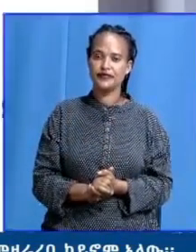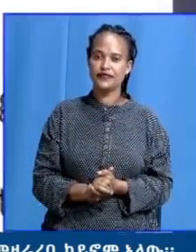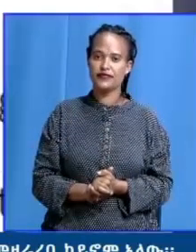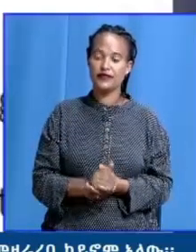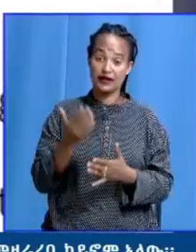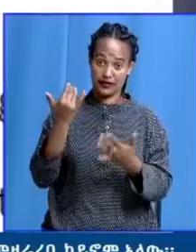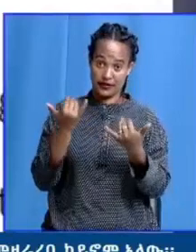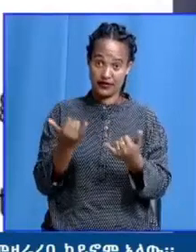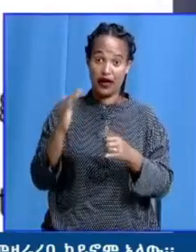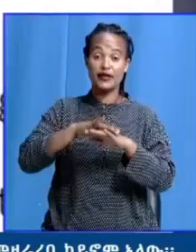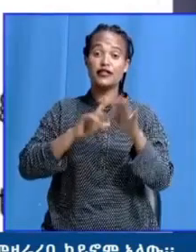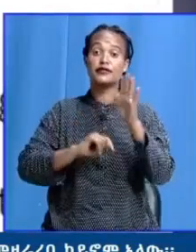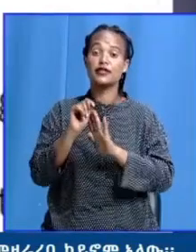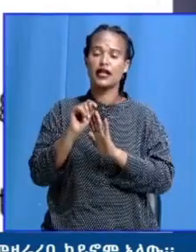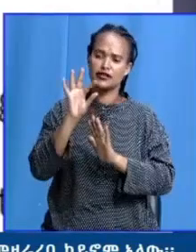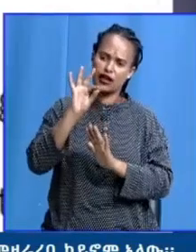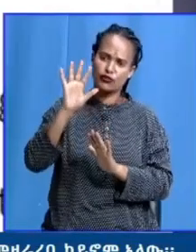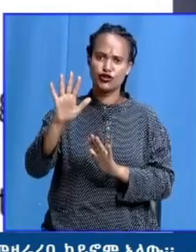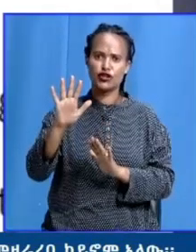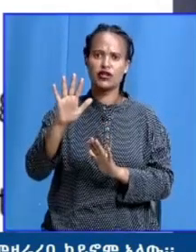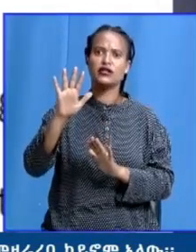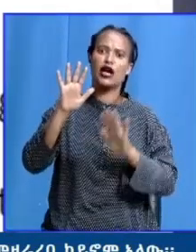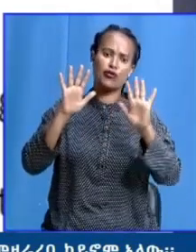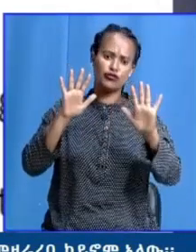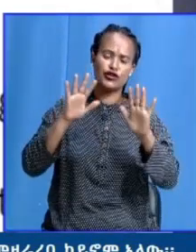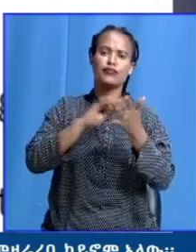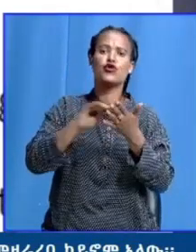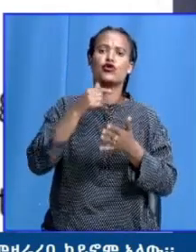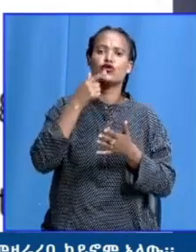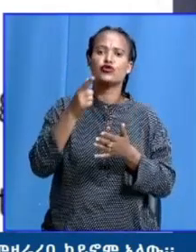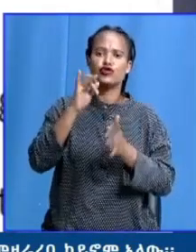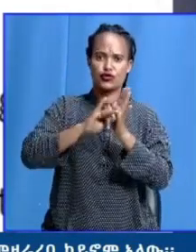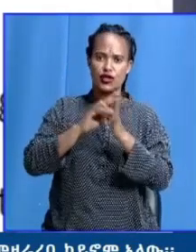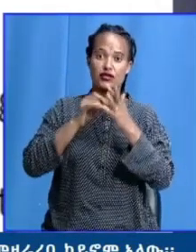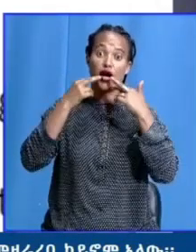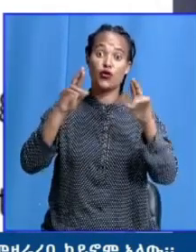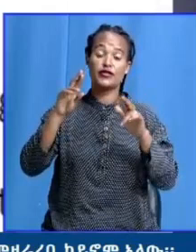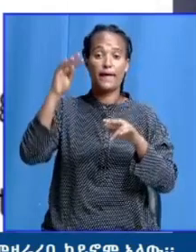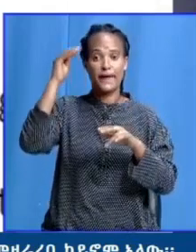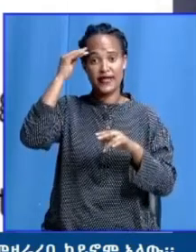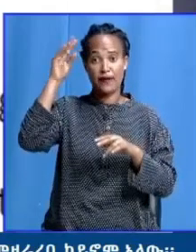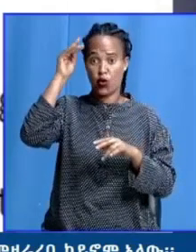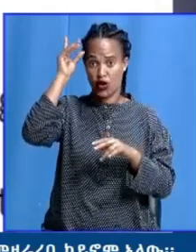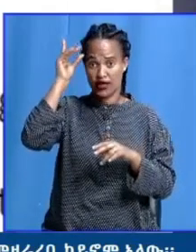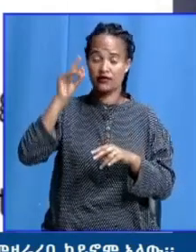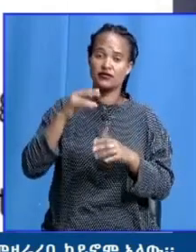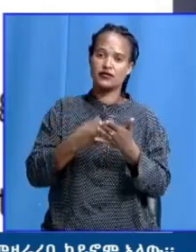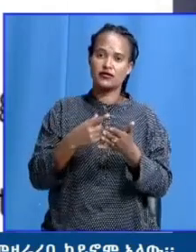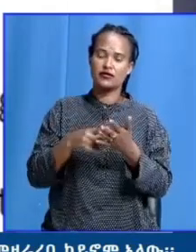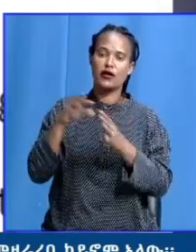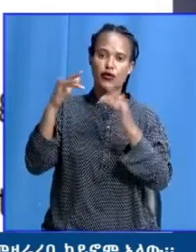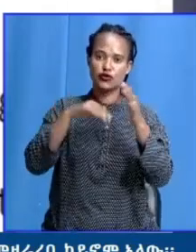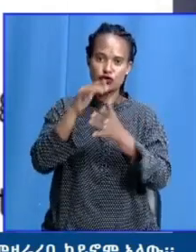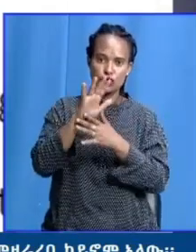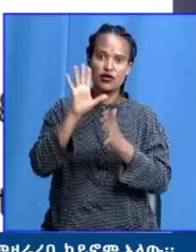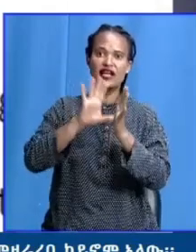እቲ ቅድሚ ሕዚ ኣብ ልዕሊ ህዝቢ ትግራይ 95-5 ሚልዮን እዩ ብምባል ጀኖሳይድ ዝኣወጀ መሳይ መኮንን ድማ ካብ ኩናት ዝወፁ ዘለዉ